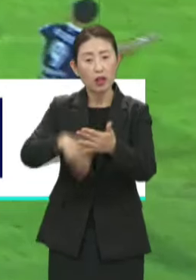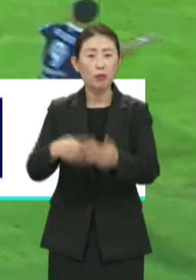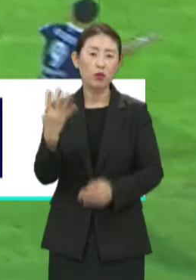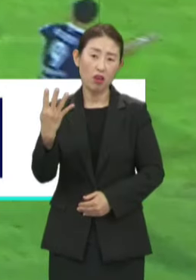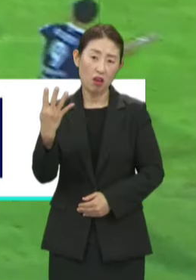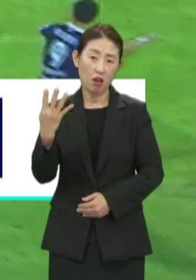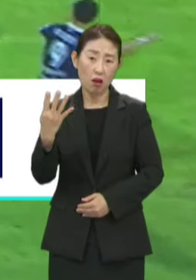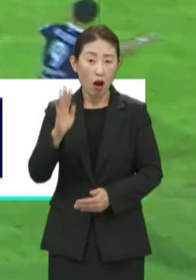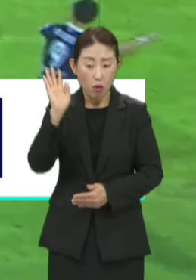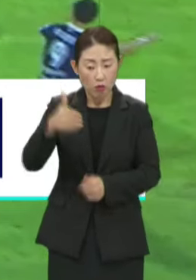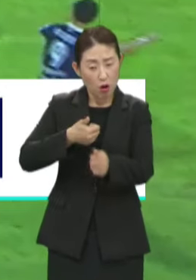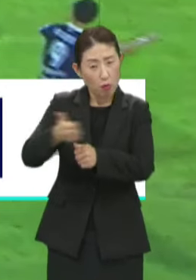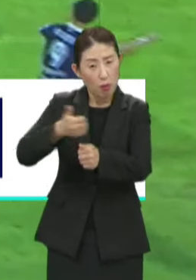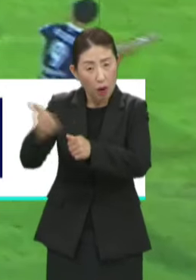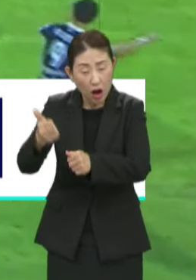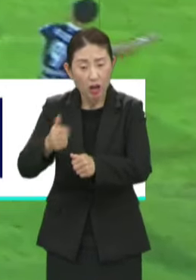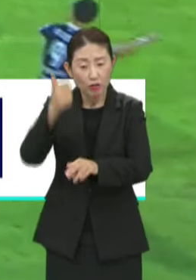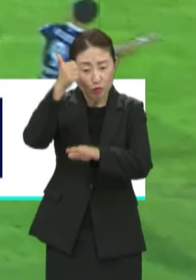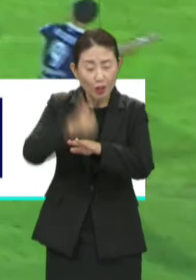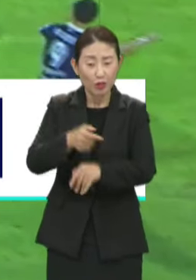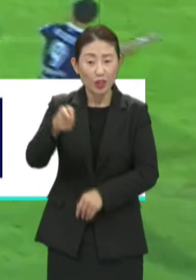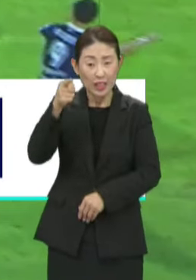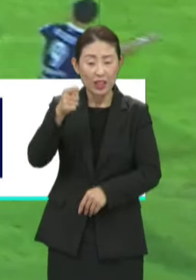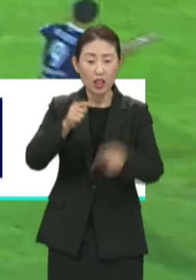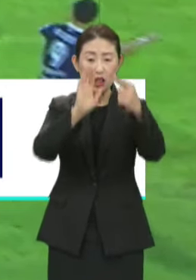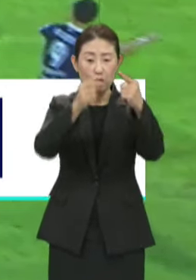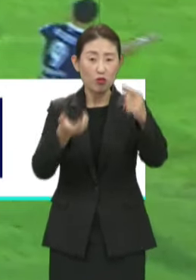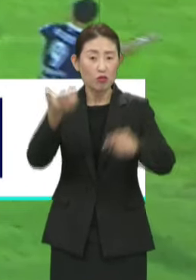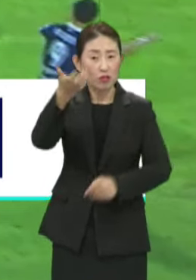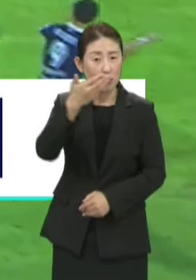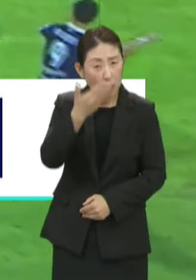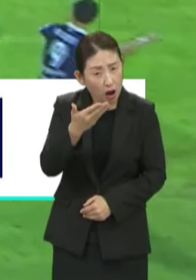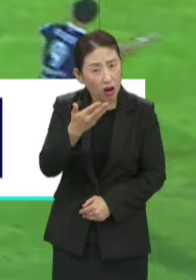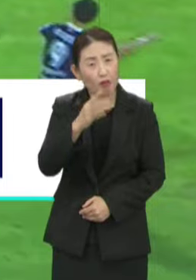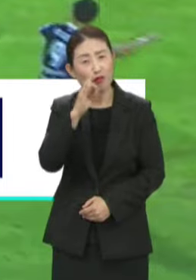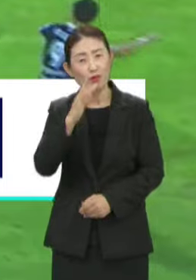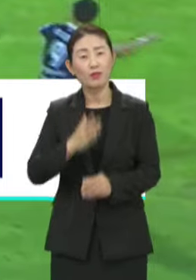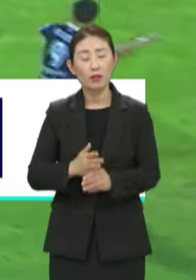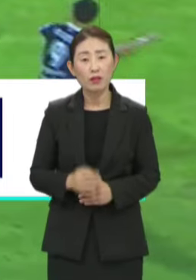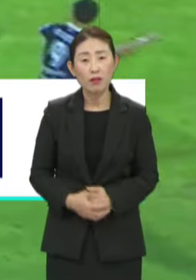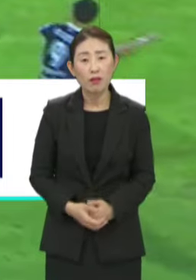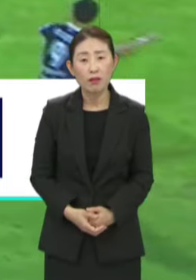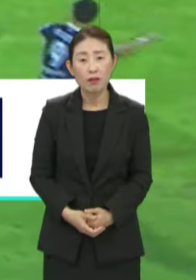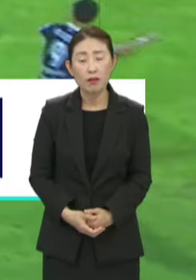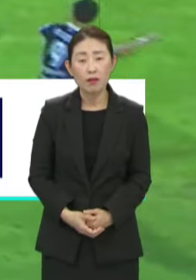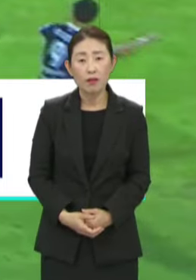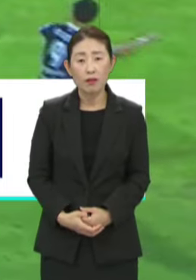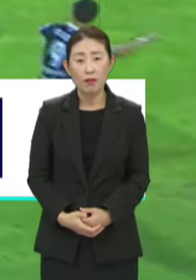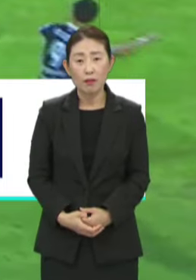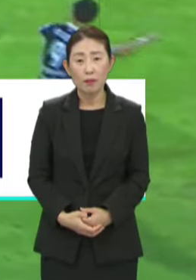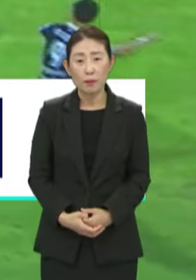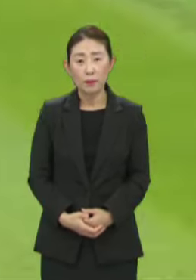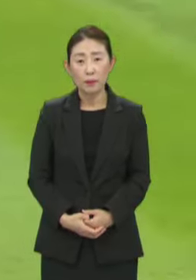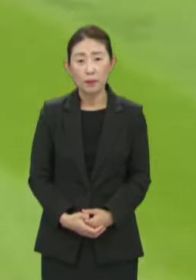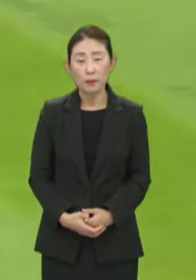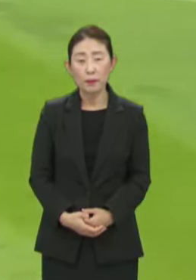4경기, 8안을 넘어 내친김에 1부 리그 승격까지 닿을 수 있을지 주목됩니다. 이수복 기자의 보도입니다.